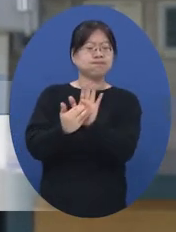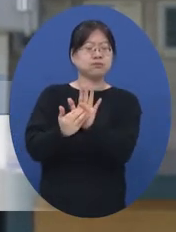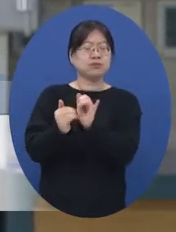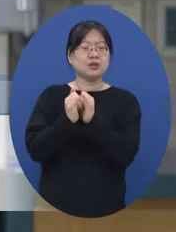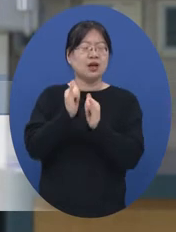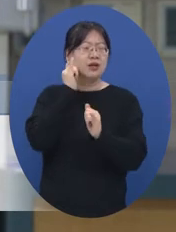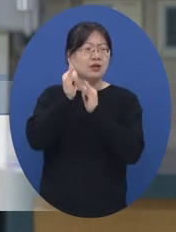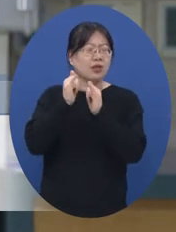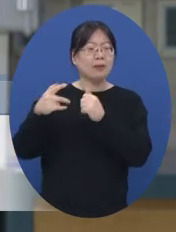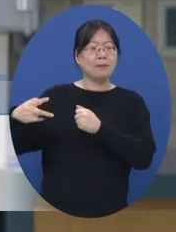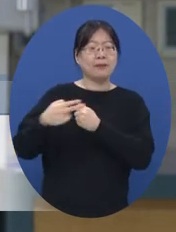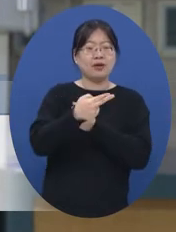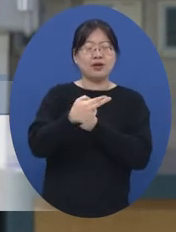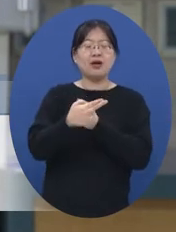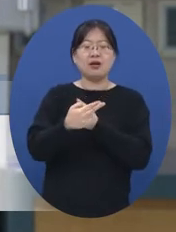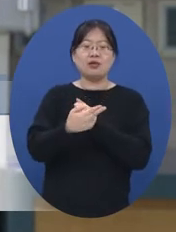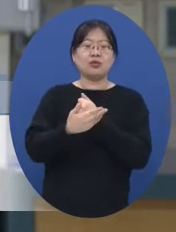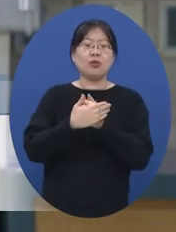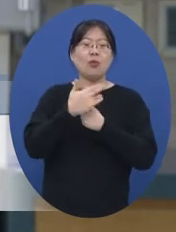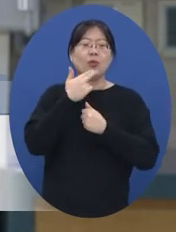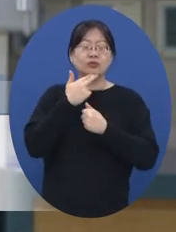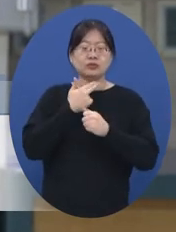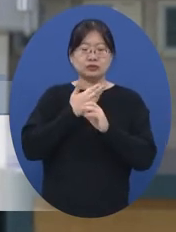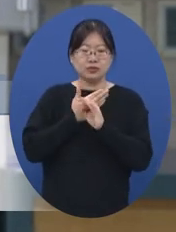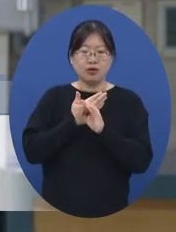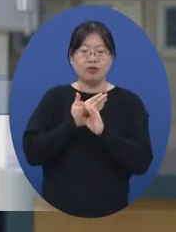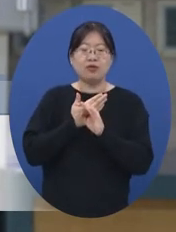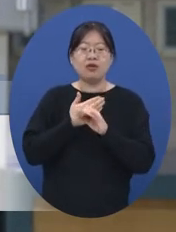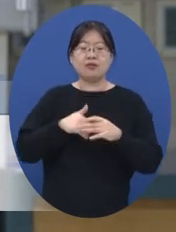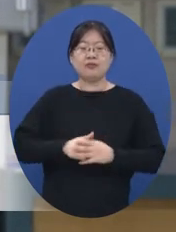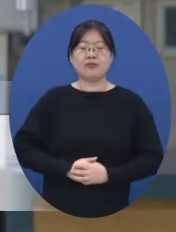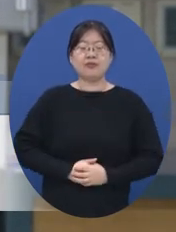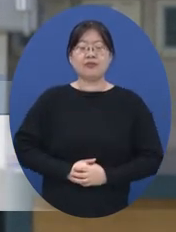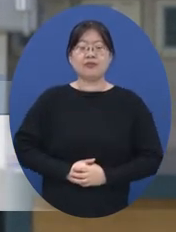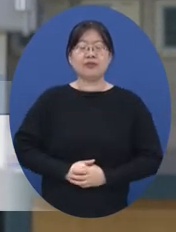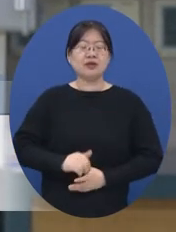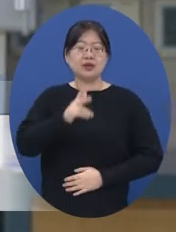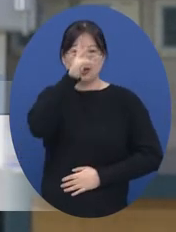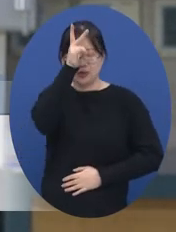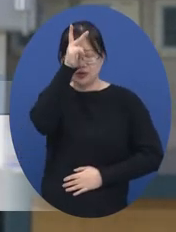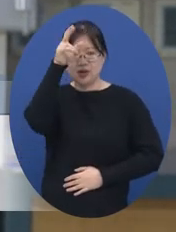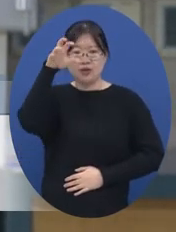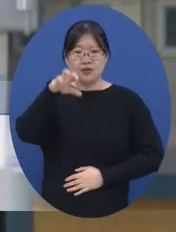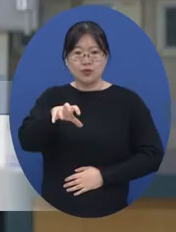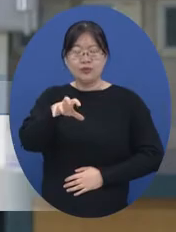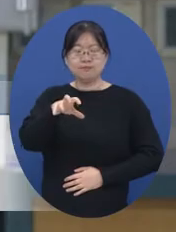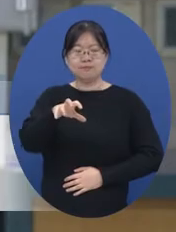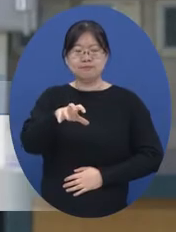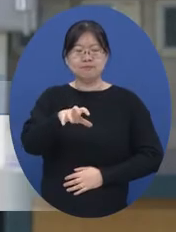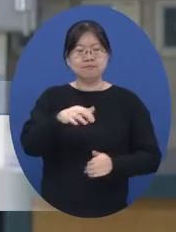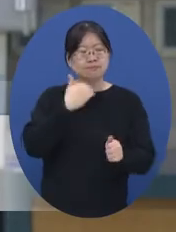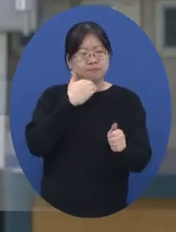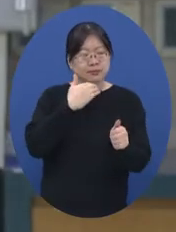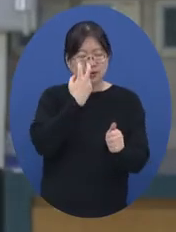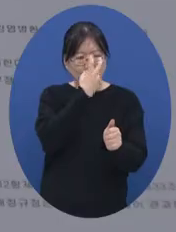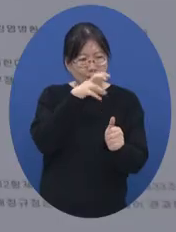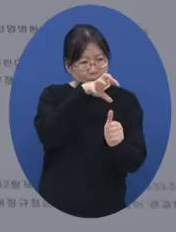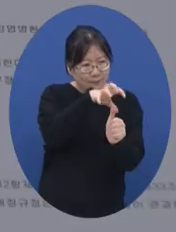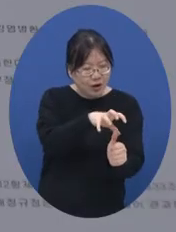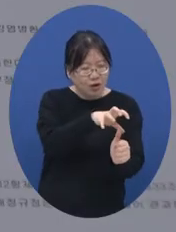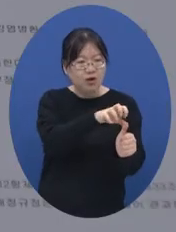두절 자 등급이 어쩌다가 발생을 하면 경찰서 러다가 그 신병 확보 요청을